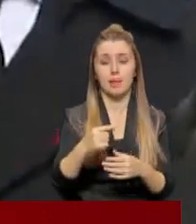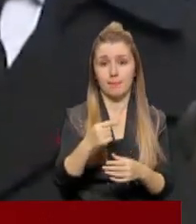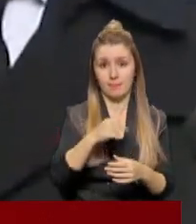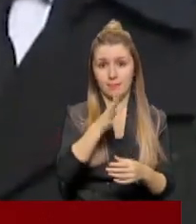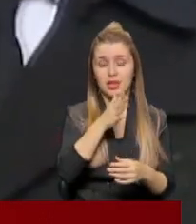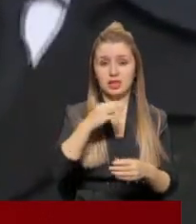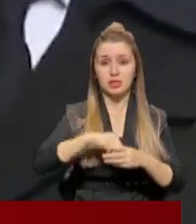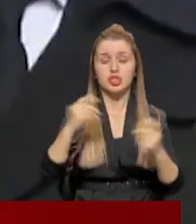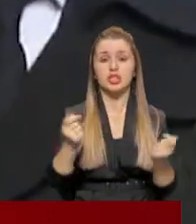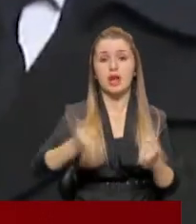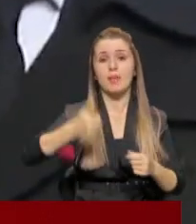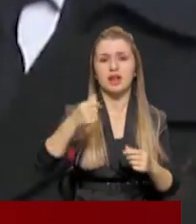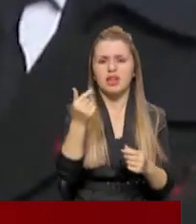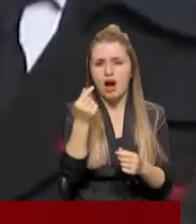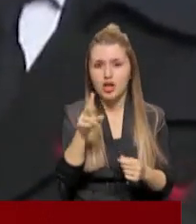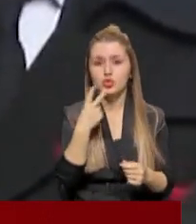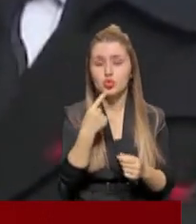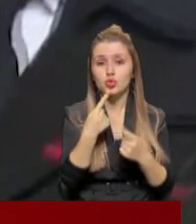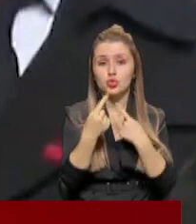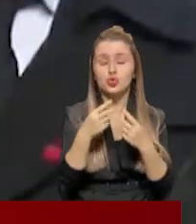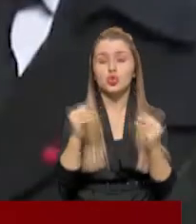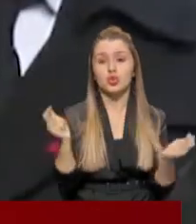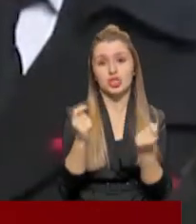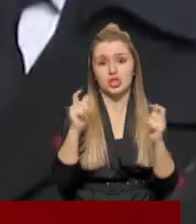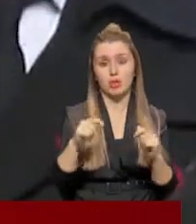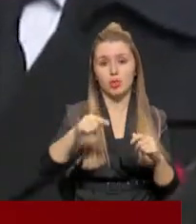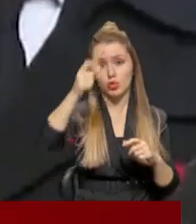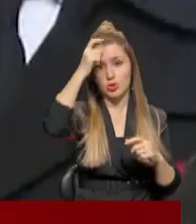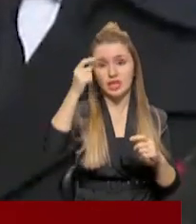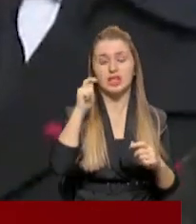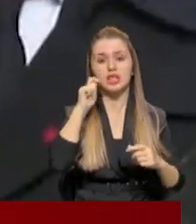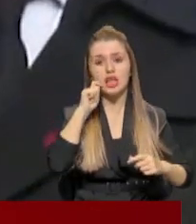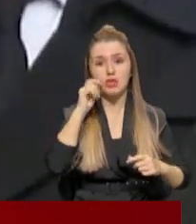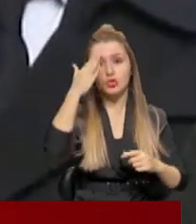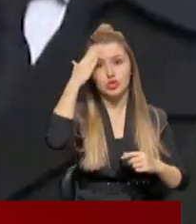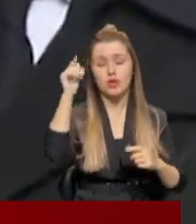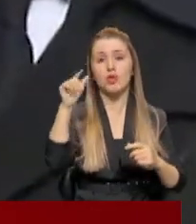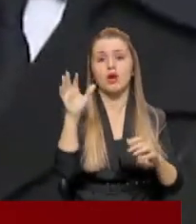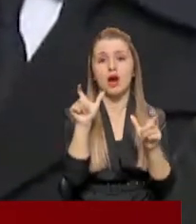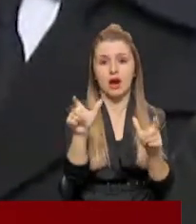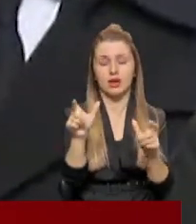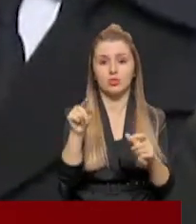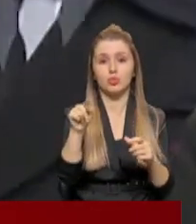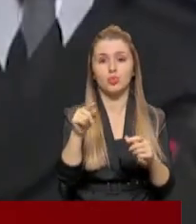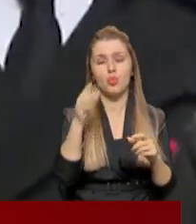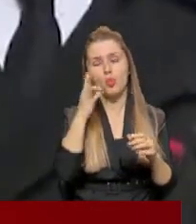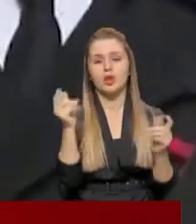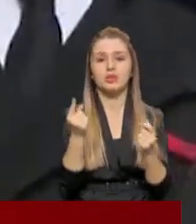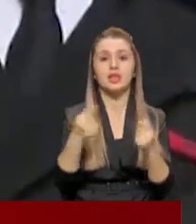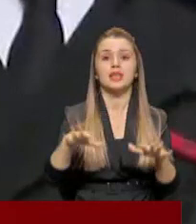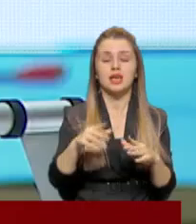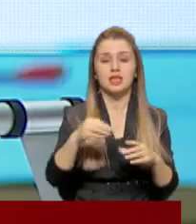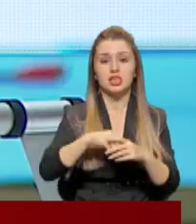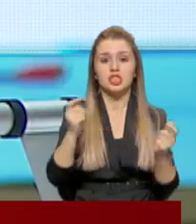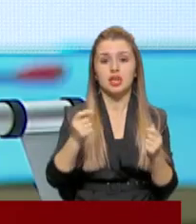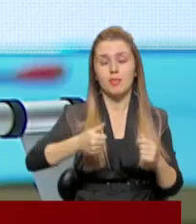bildiğim İçişleri Bakanı az konuşur, çok iş yapar. Bu ülkenin namusu, şerefi ona aittir. Ama bu öyle birisi değildir yani. Böyle İçişleri Bakanı